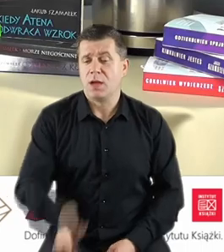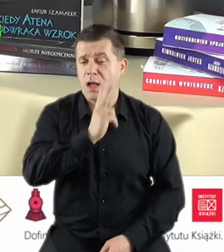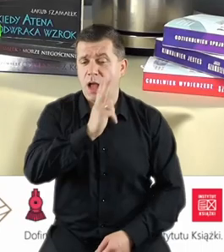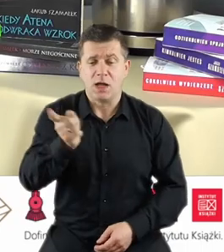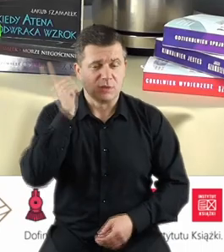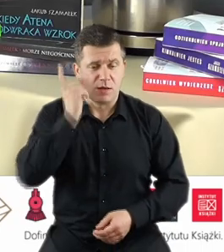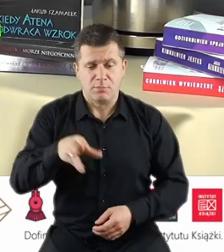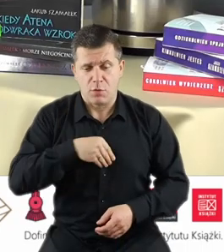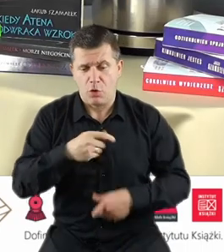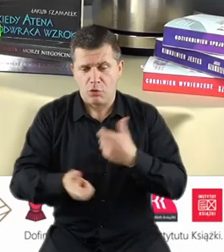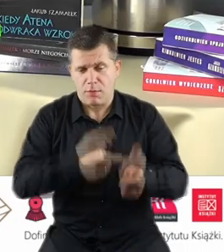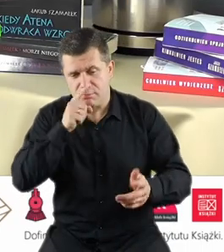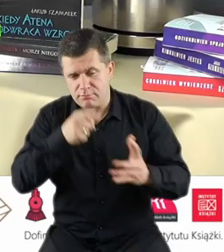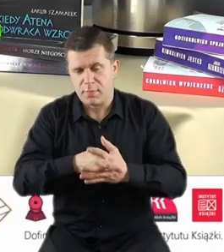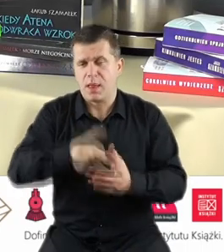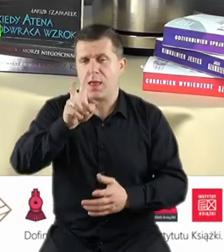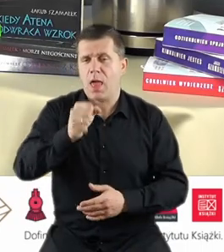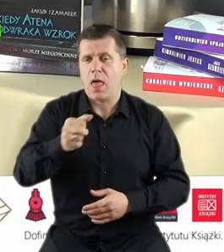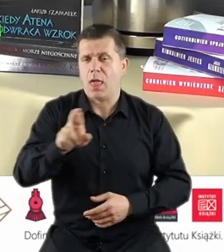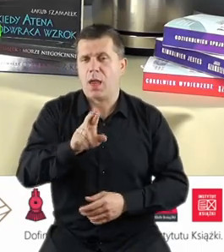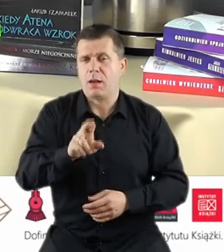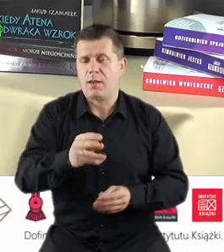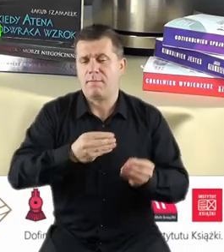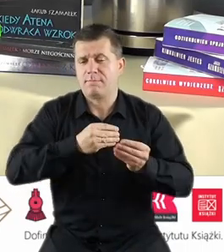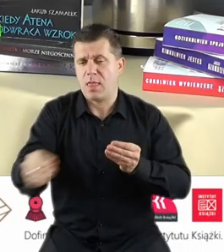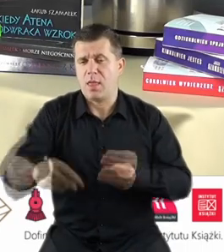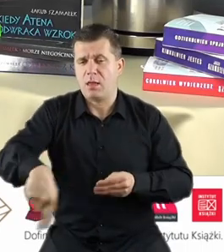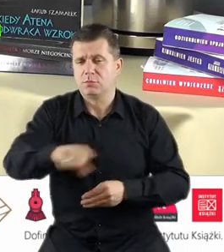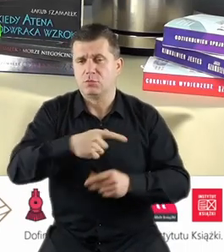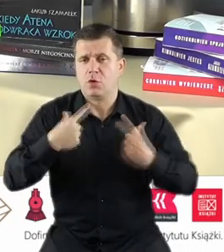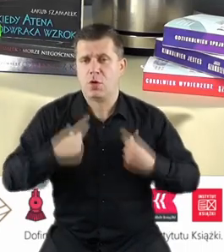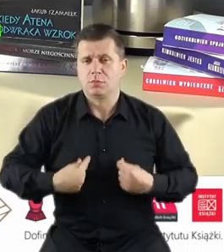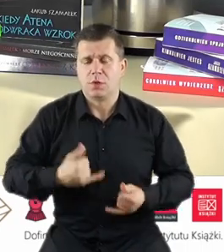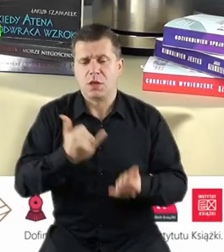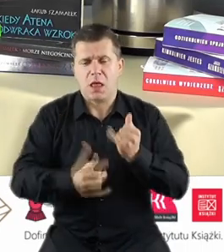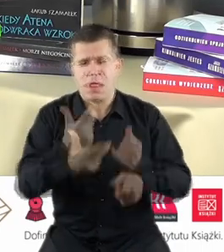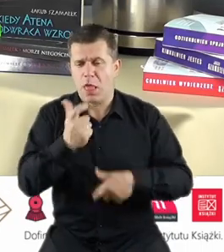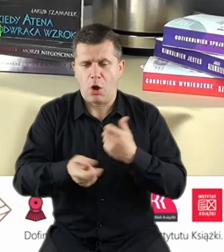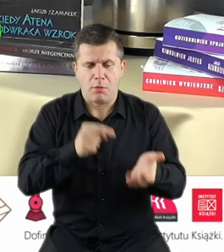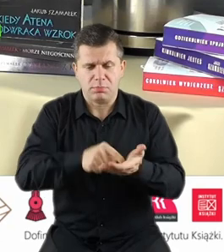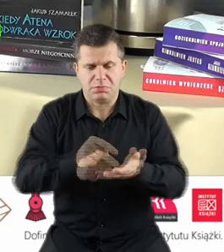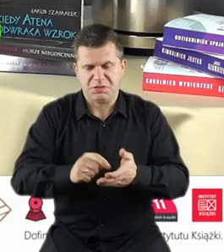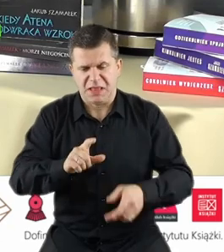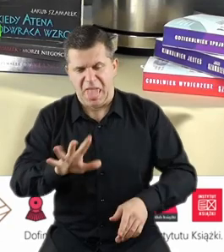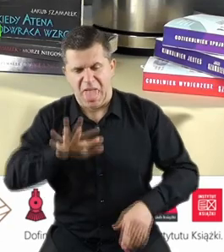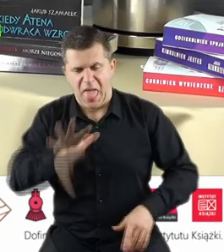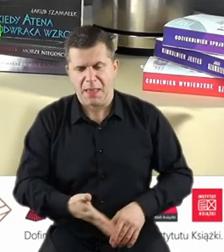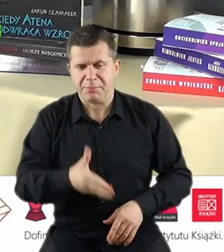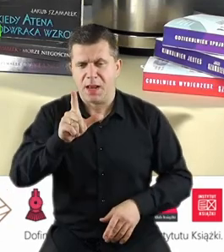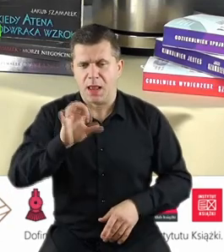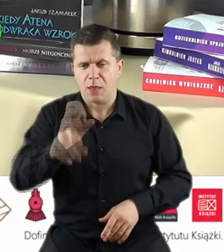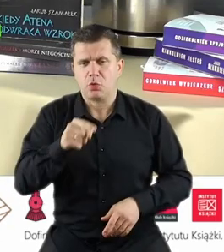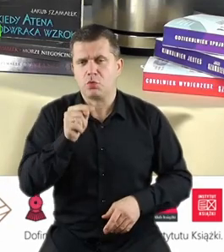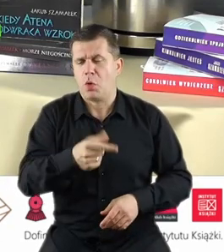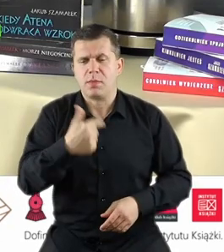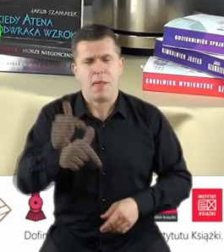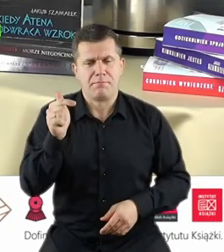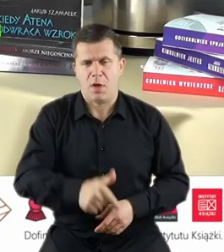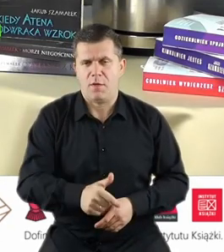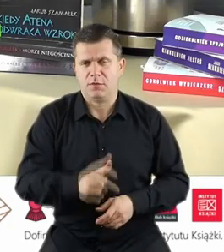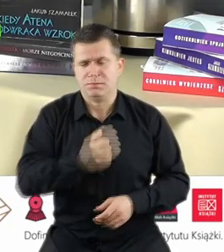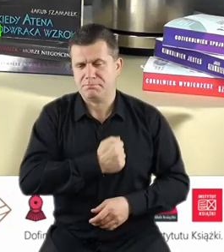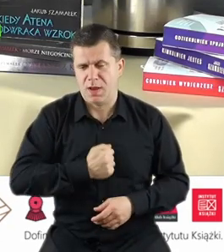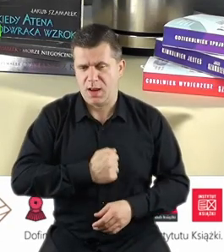można zhakować i oczywiście większość z nas, jeżeli nie klikamy w jakieś dziwne linki i tak dalej, no to nie powinno się martwić,